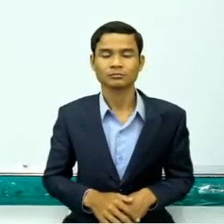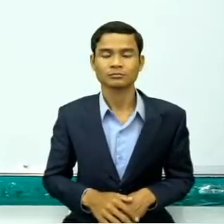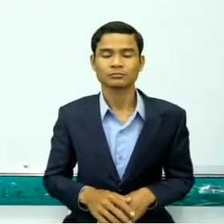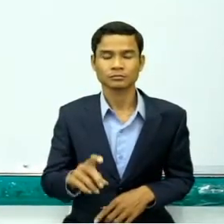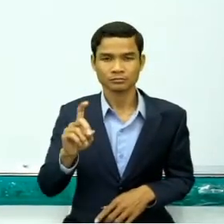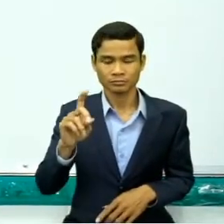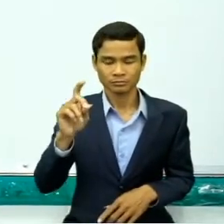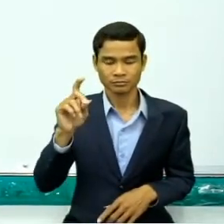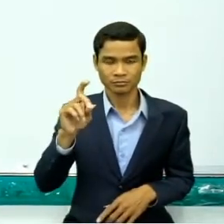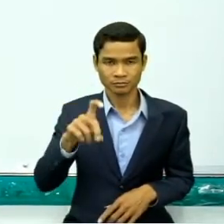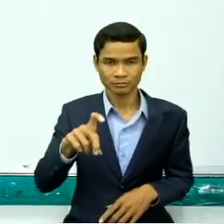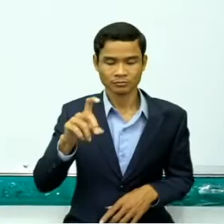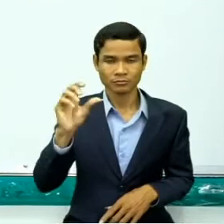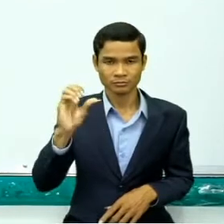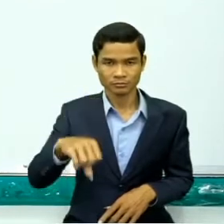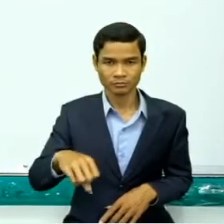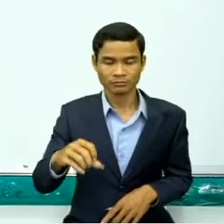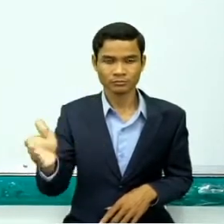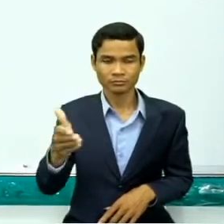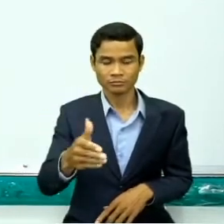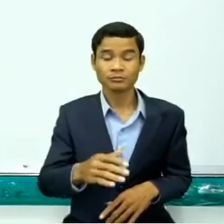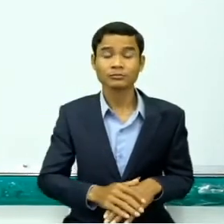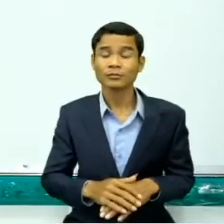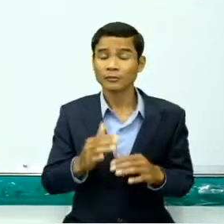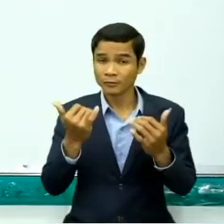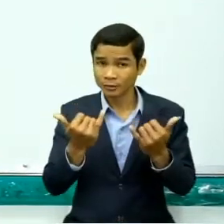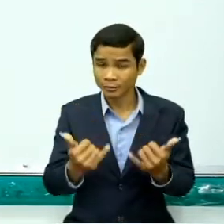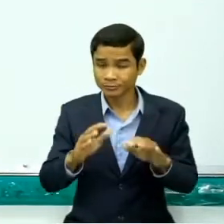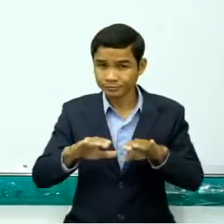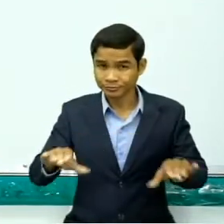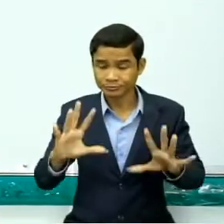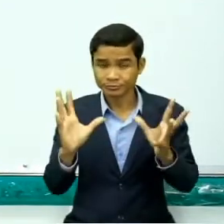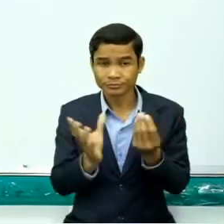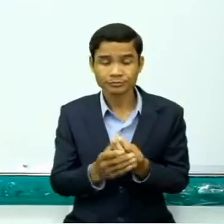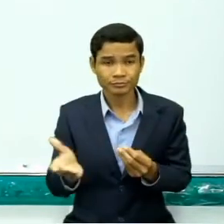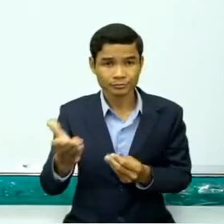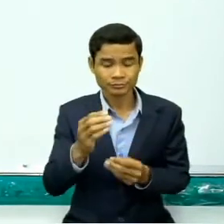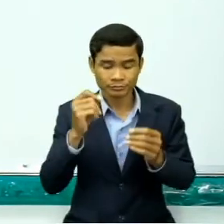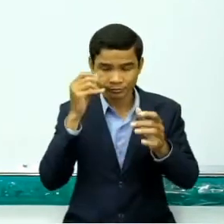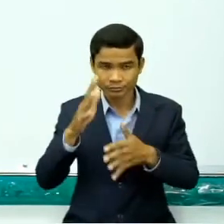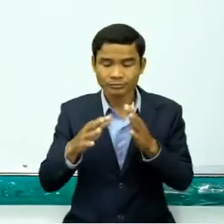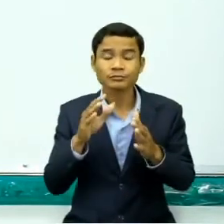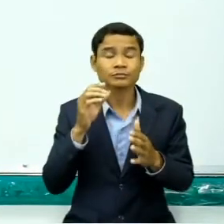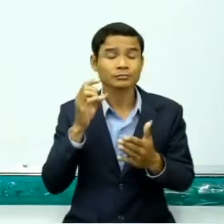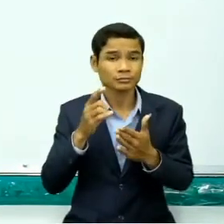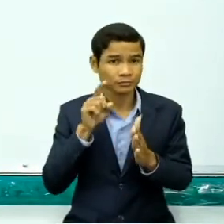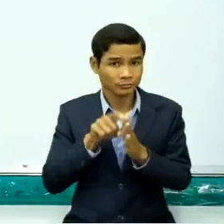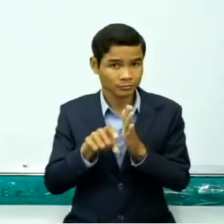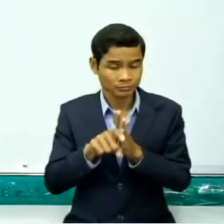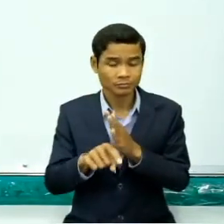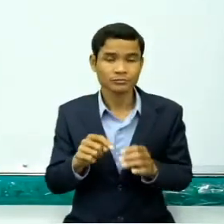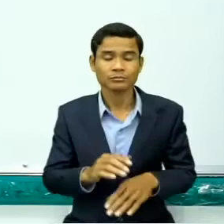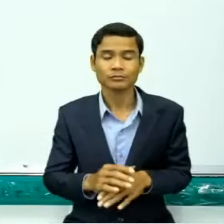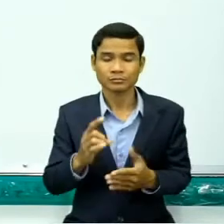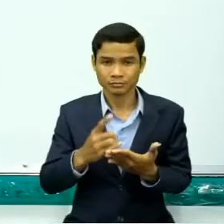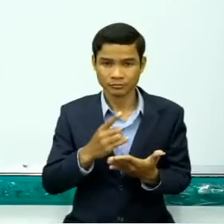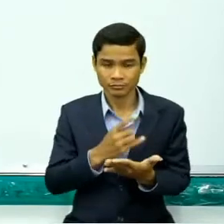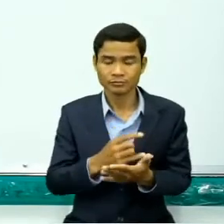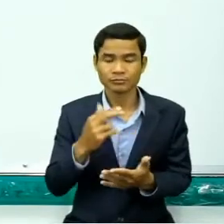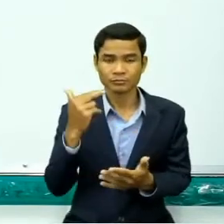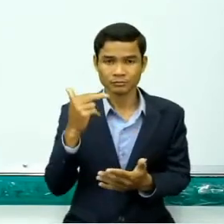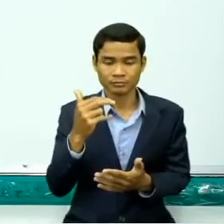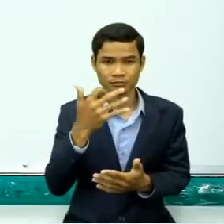nhớ chào con này là con sẽ làm nhạc rú em chụm đoàn chương sinh nè mê riêng